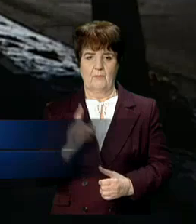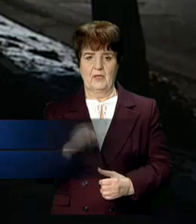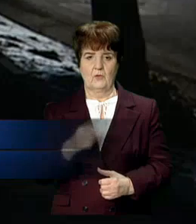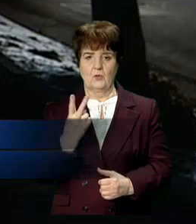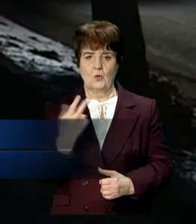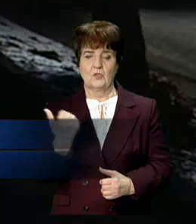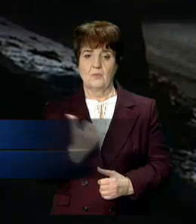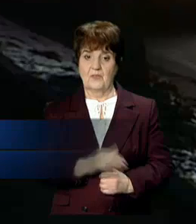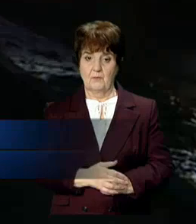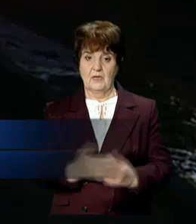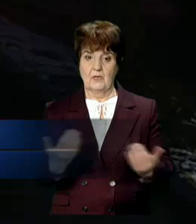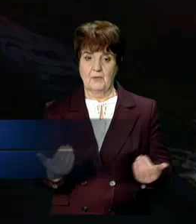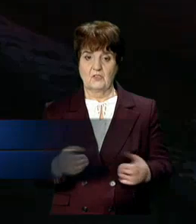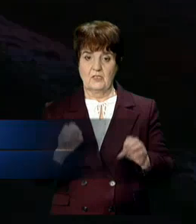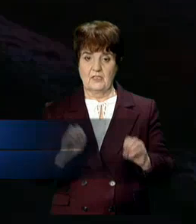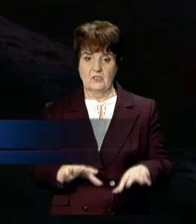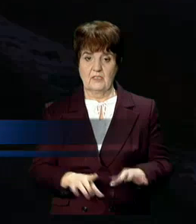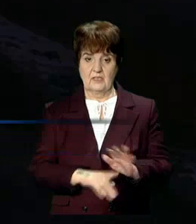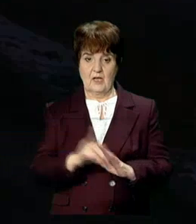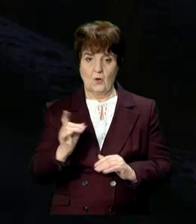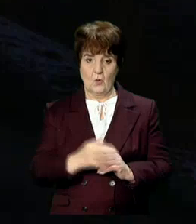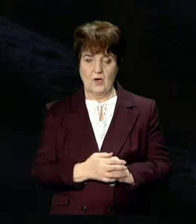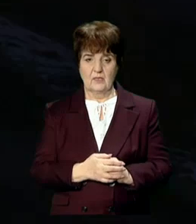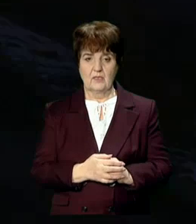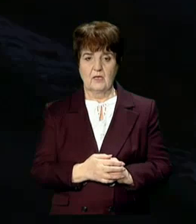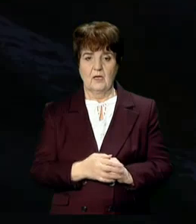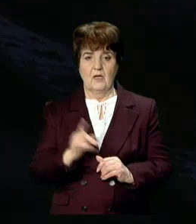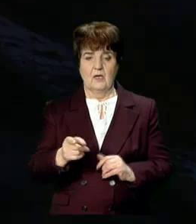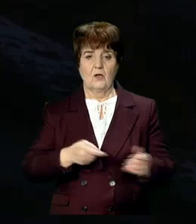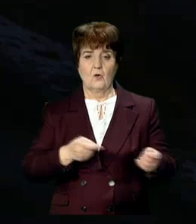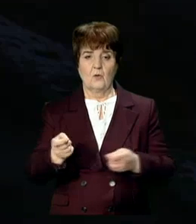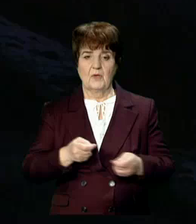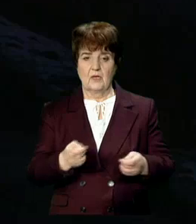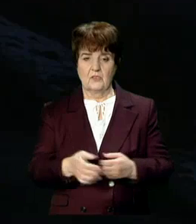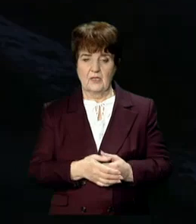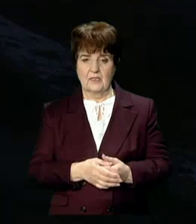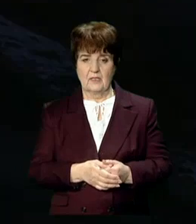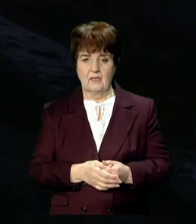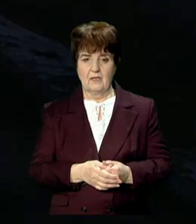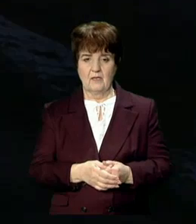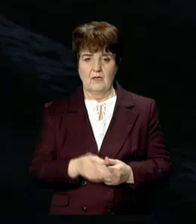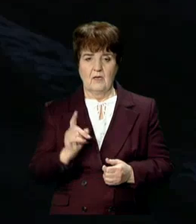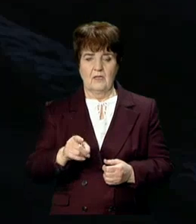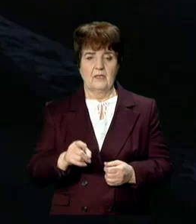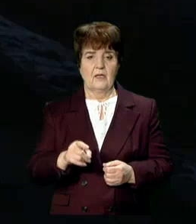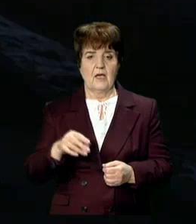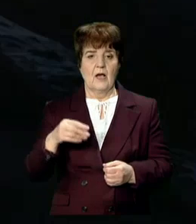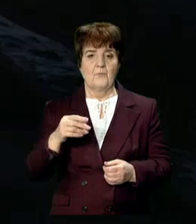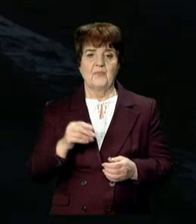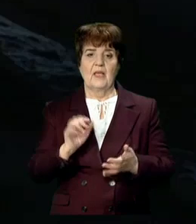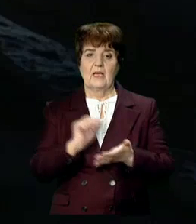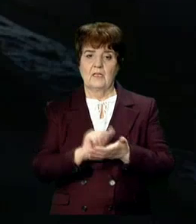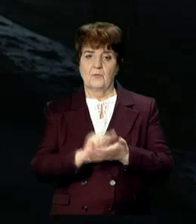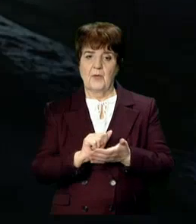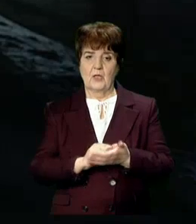2 săptămâni. Între timp s-a luat decizia ca accesul în centrele comerciale să fie permis doar cu certificatul de vaccinare.